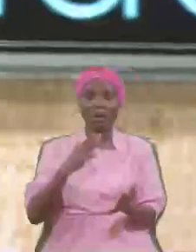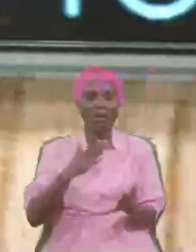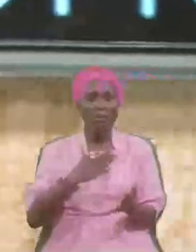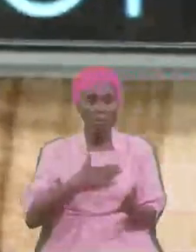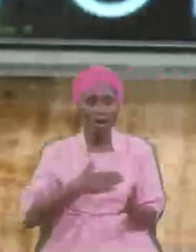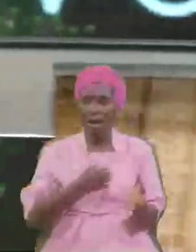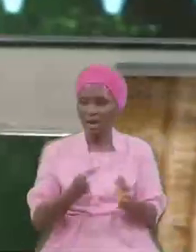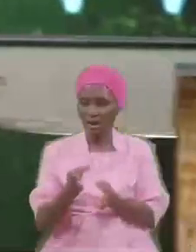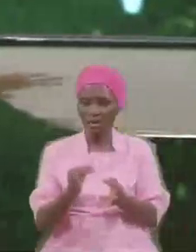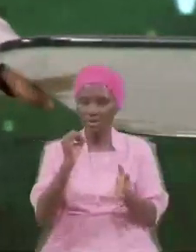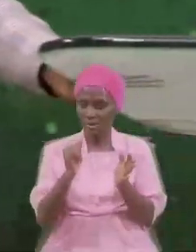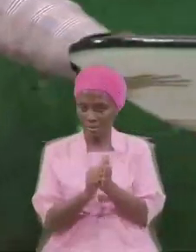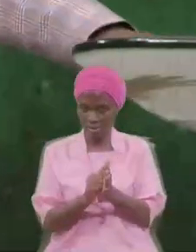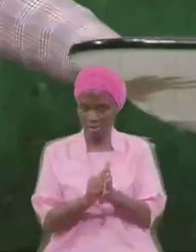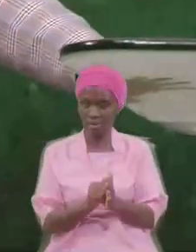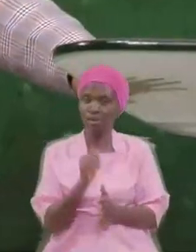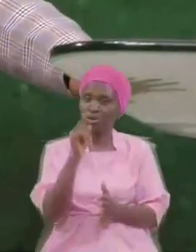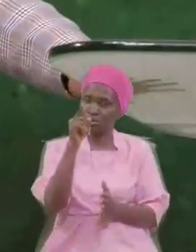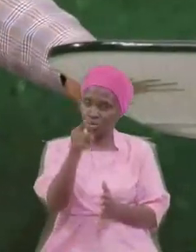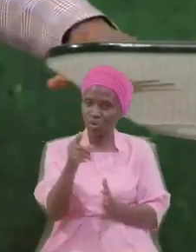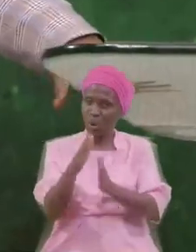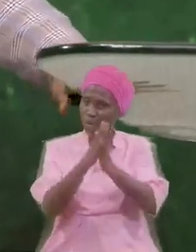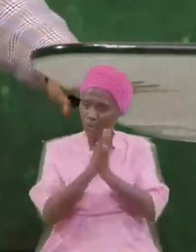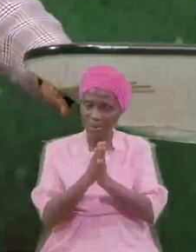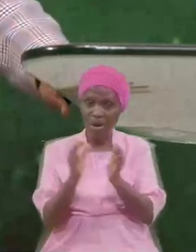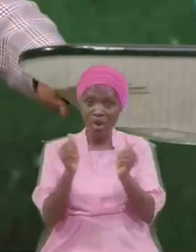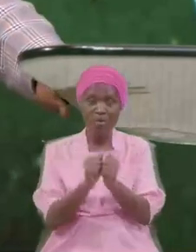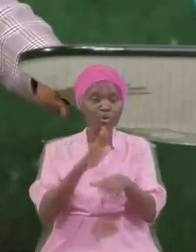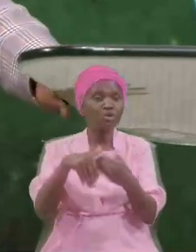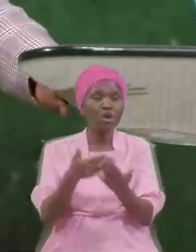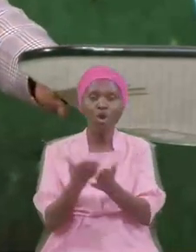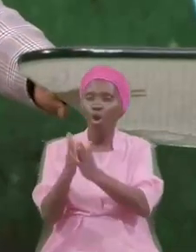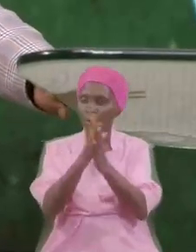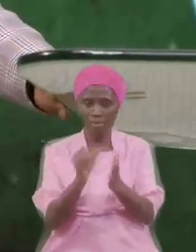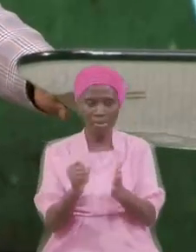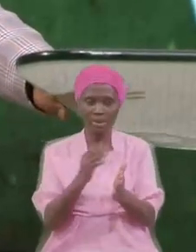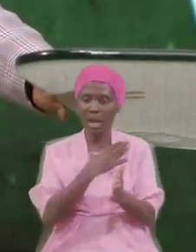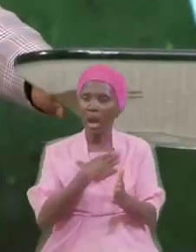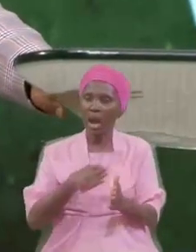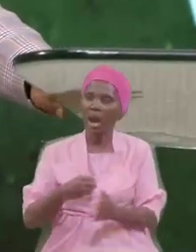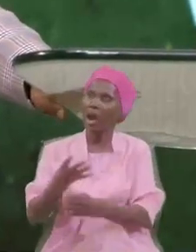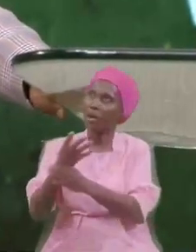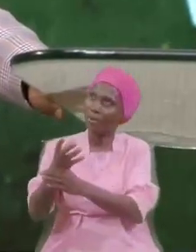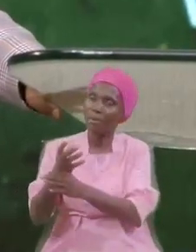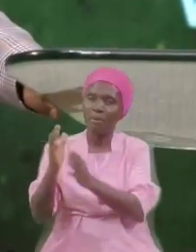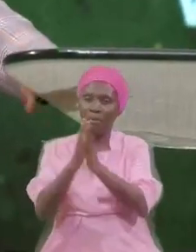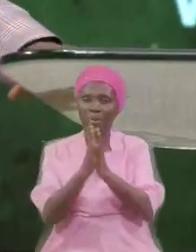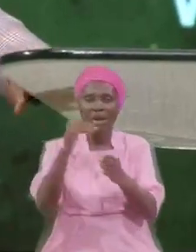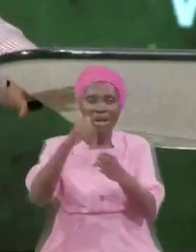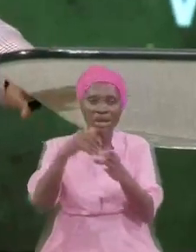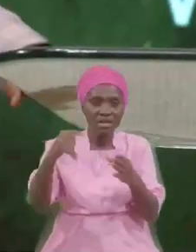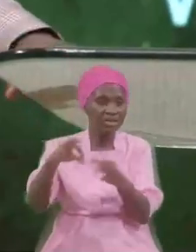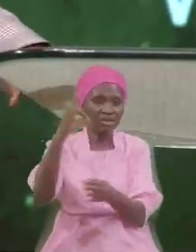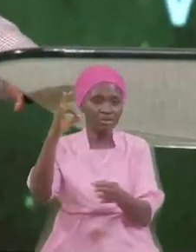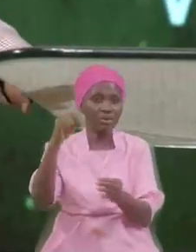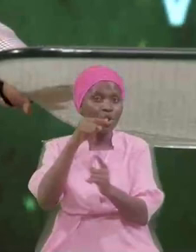que priez, et dit faites en tout temps, par l'esprit, toutes sortes de prières et de